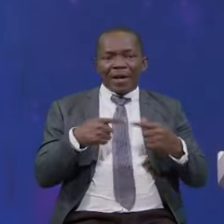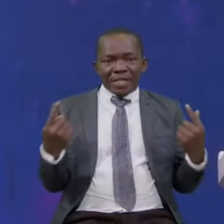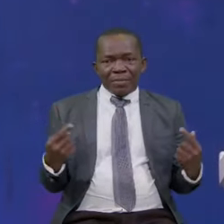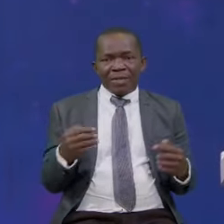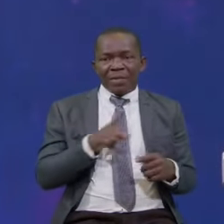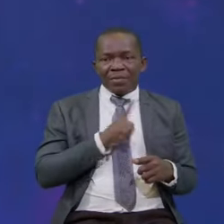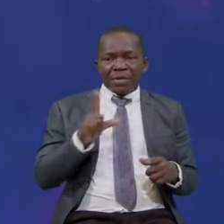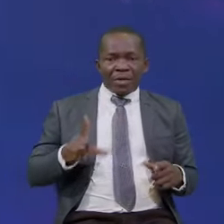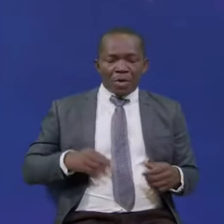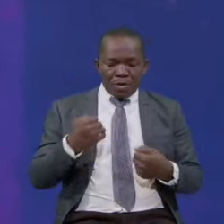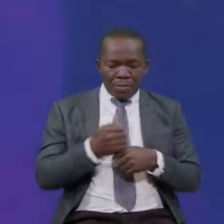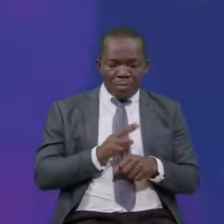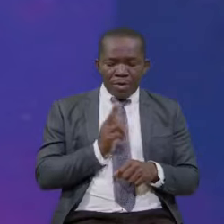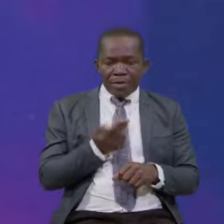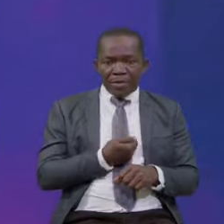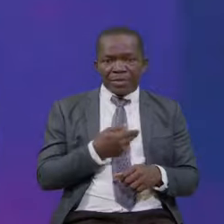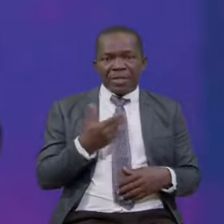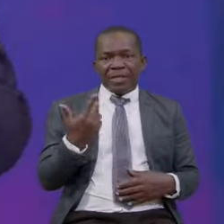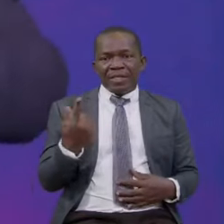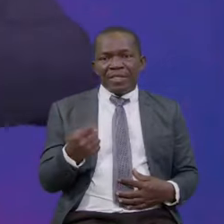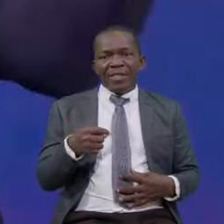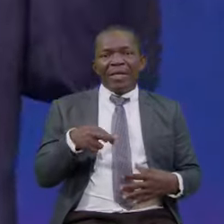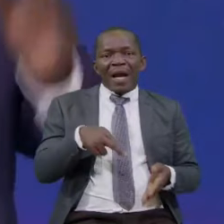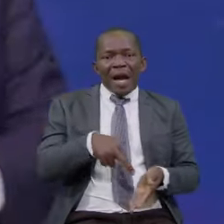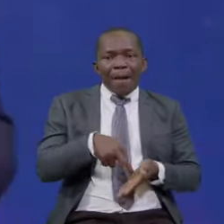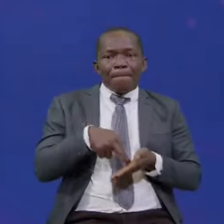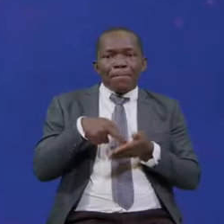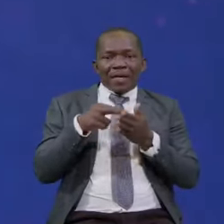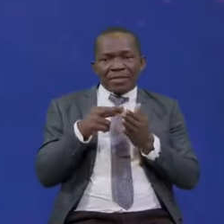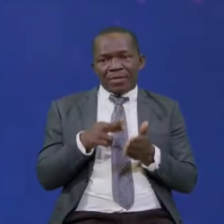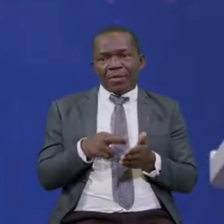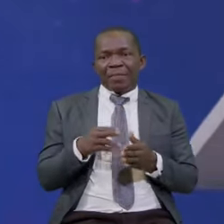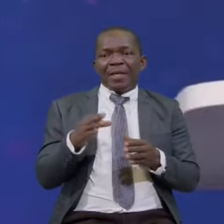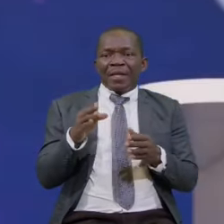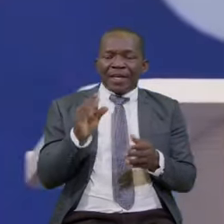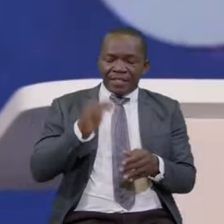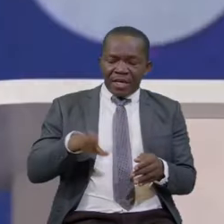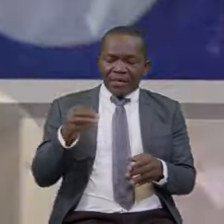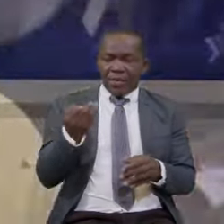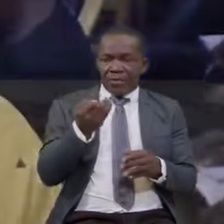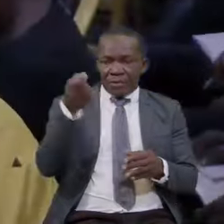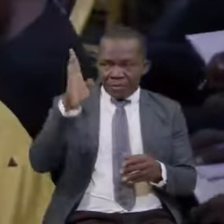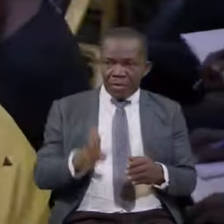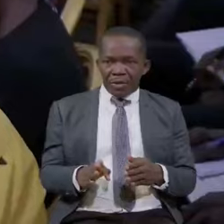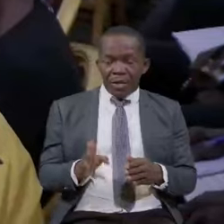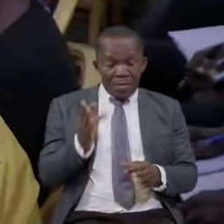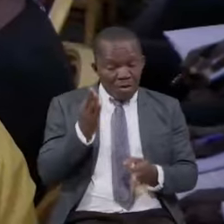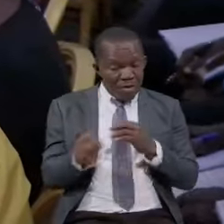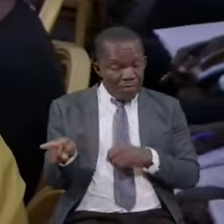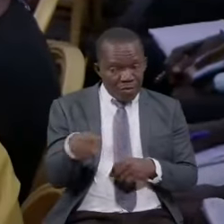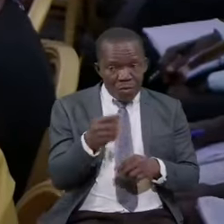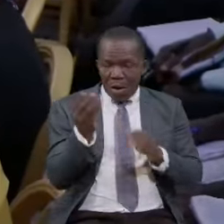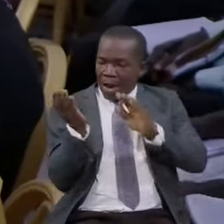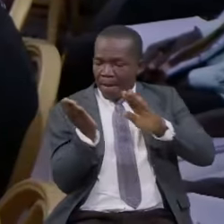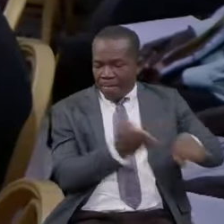toi un enfant de Dieu il fait de toi son offrande mais tu dis non j'abandonne cela je veux me je veux